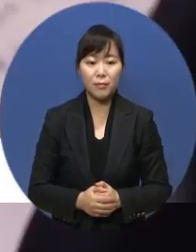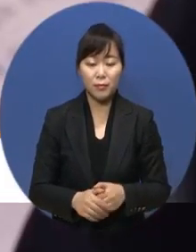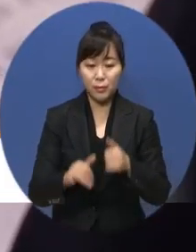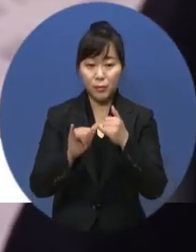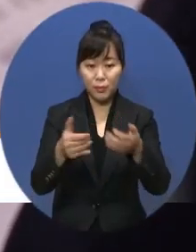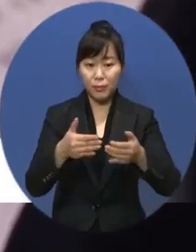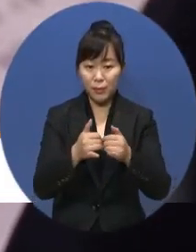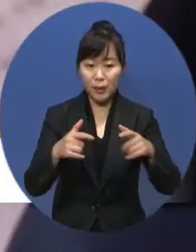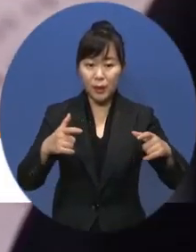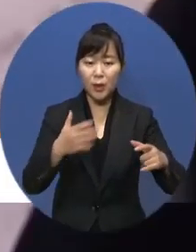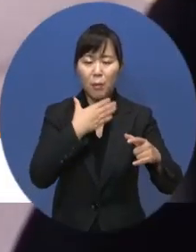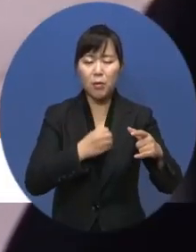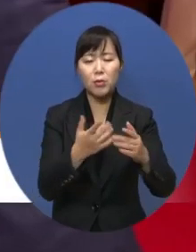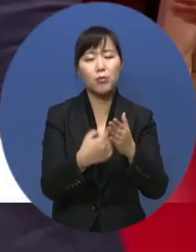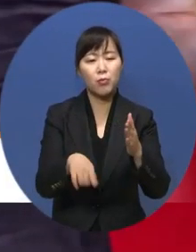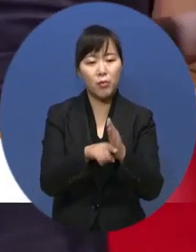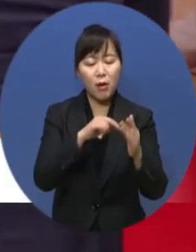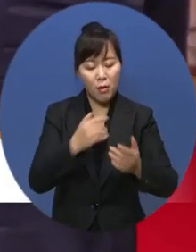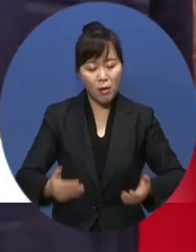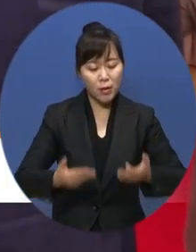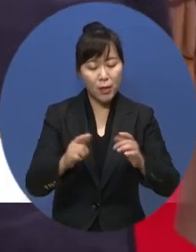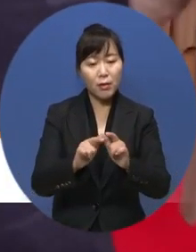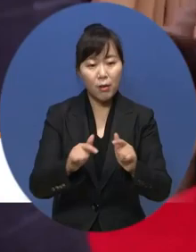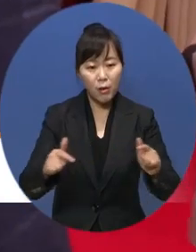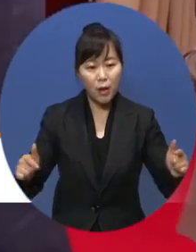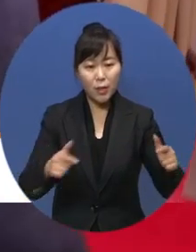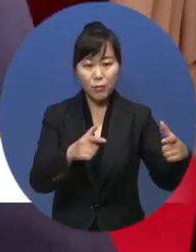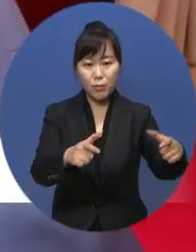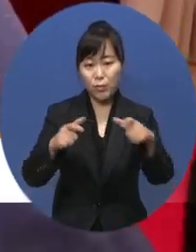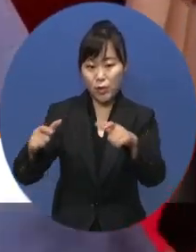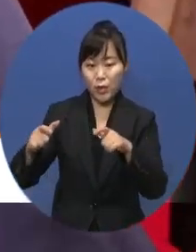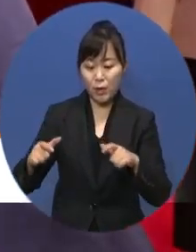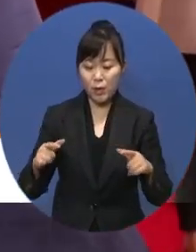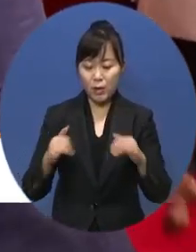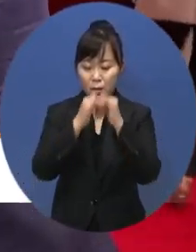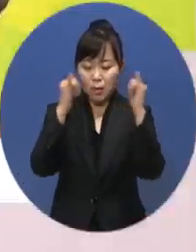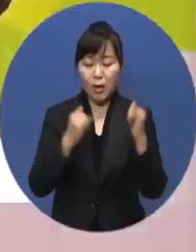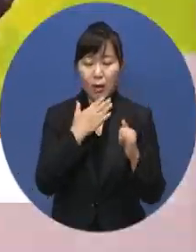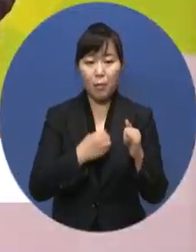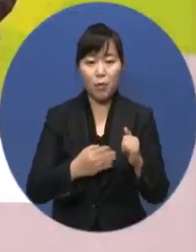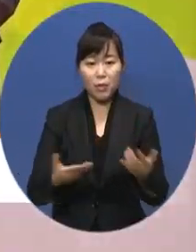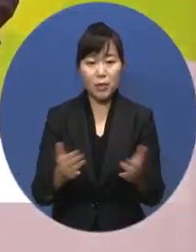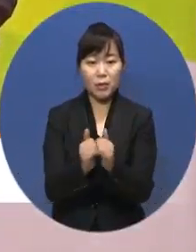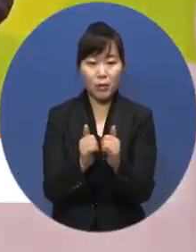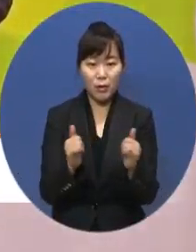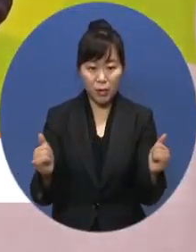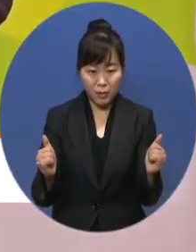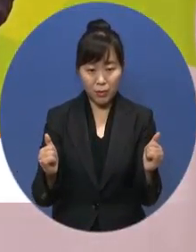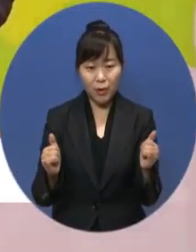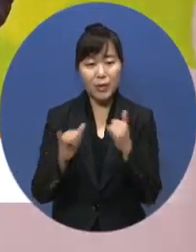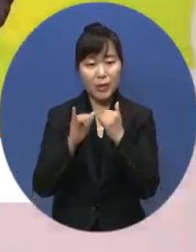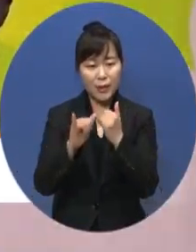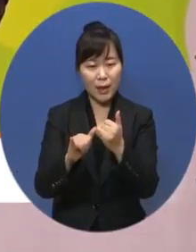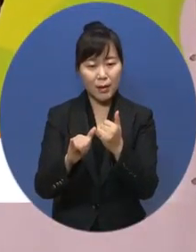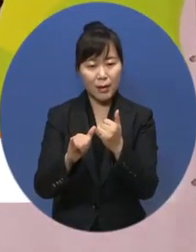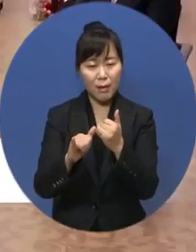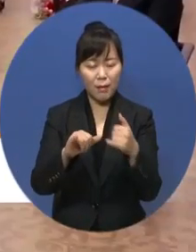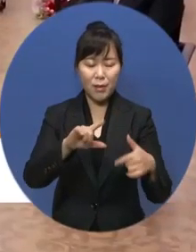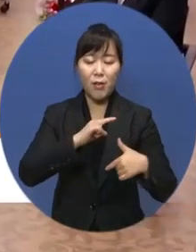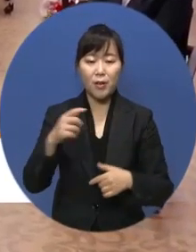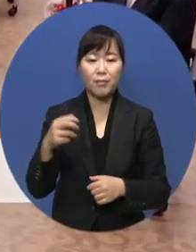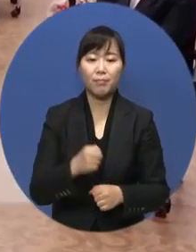수상자들은 지역 복지를 위해 헌신한 다양한 분야의 사회복지 종사자들로 상을 받는